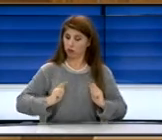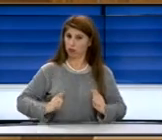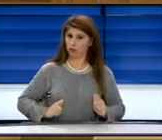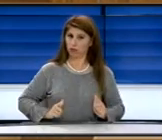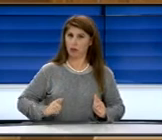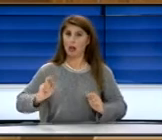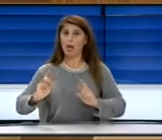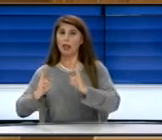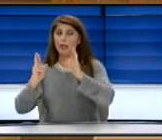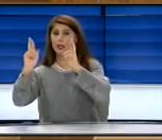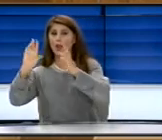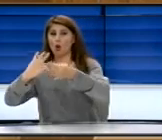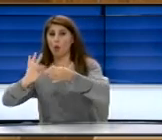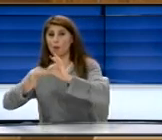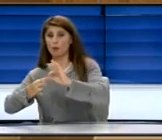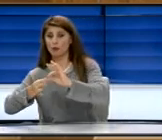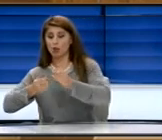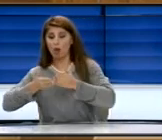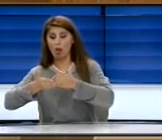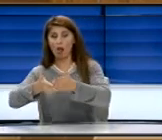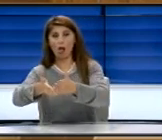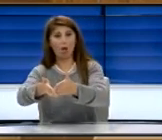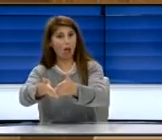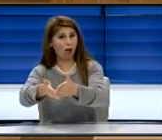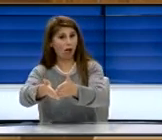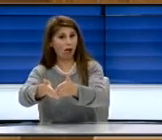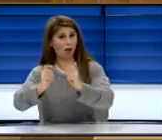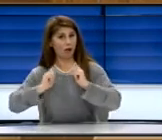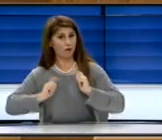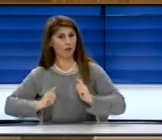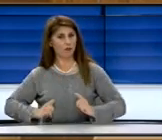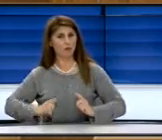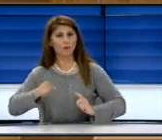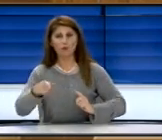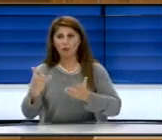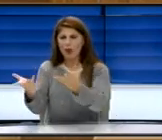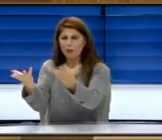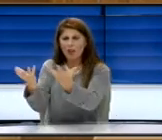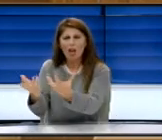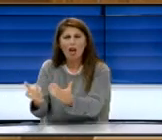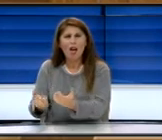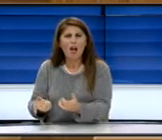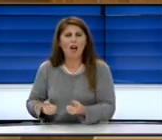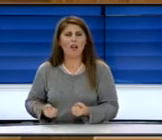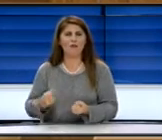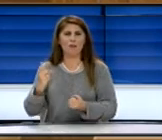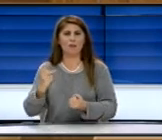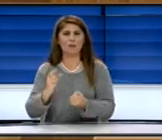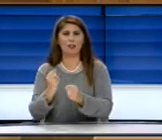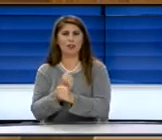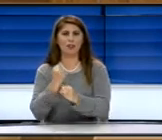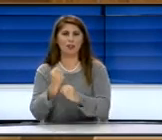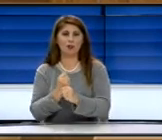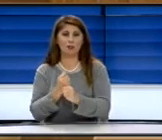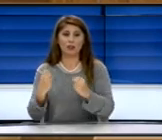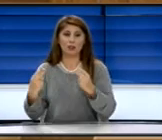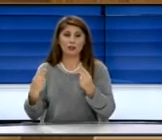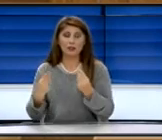των ενεργειακών ομίλων, των εφοπλιστών, που προέρχονται από την ίδια την αφέμαξη των εργαζομένων. Βολεύει